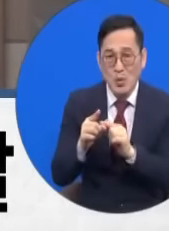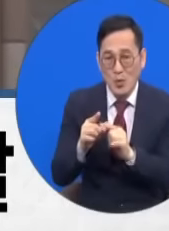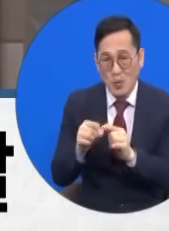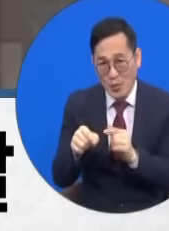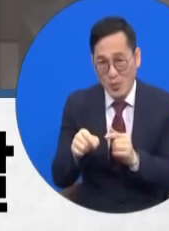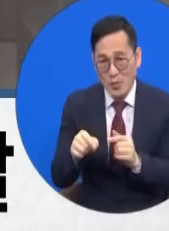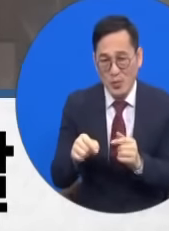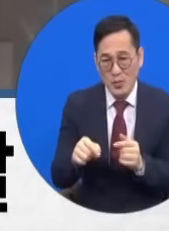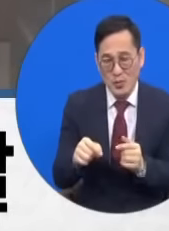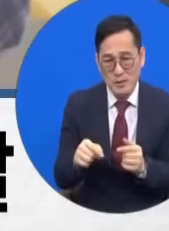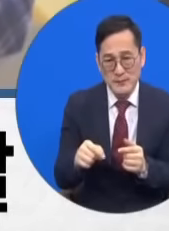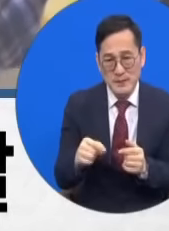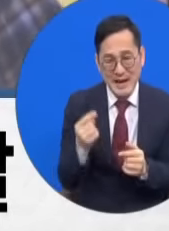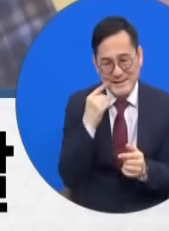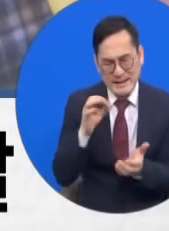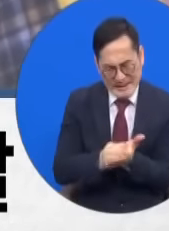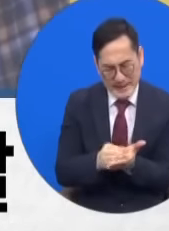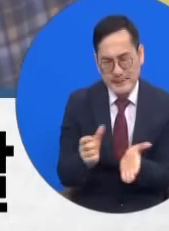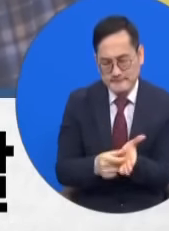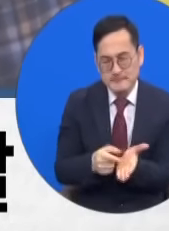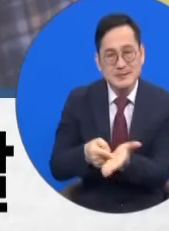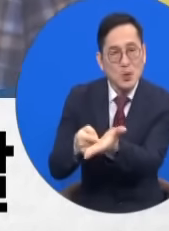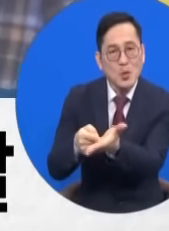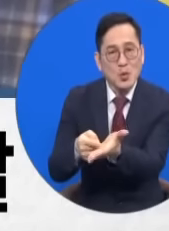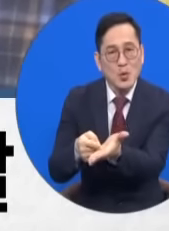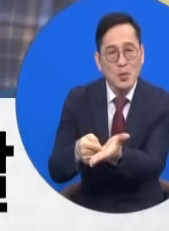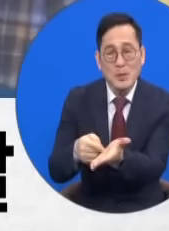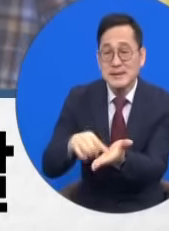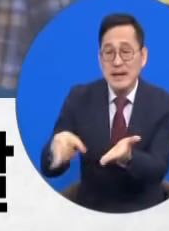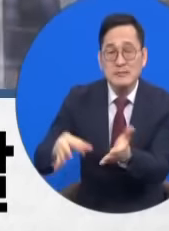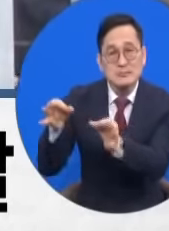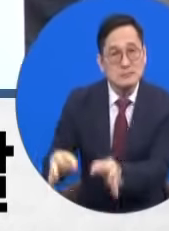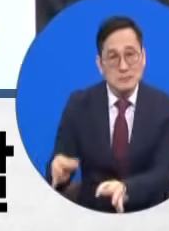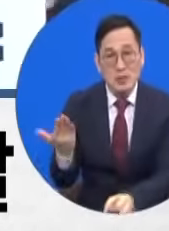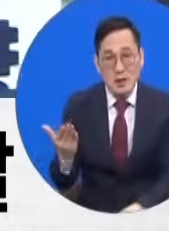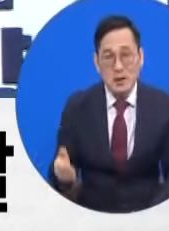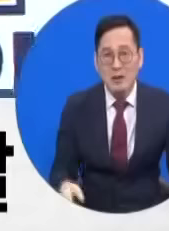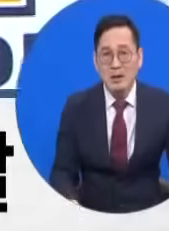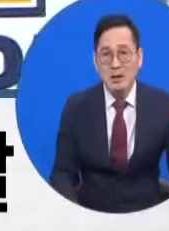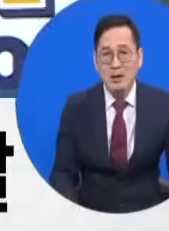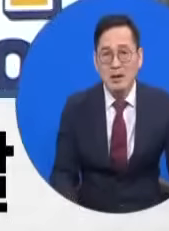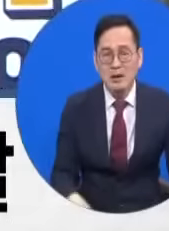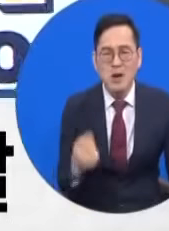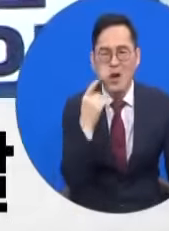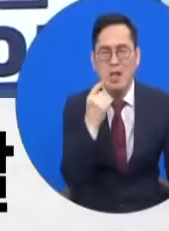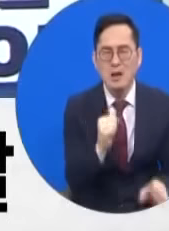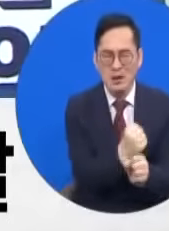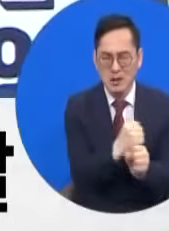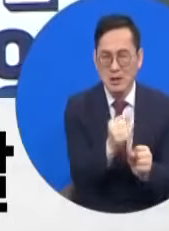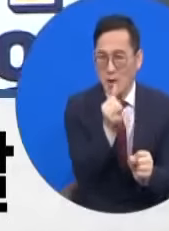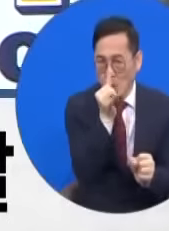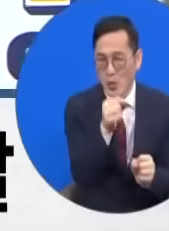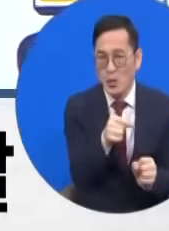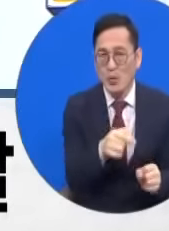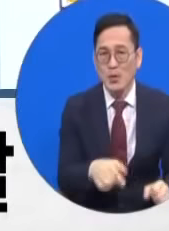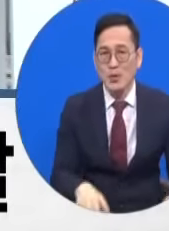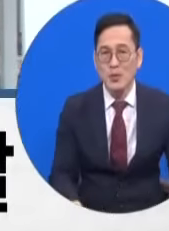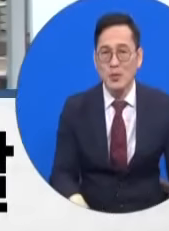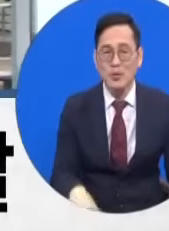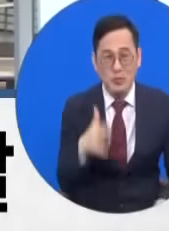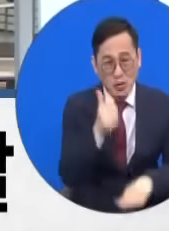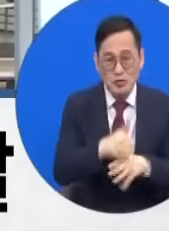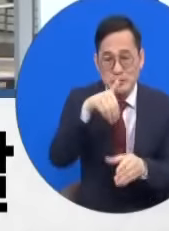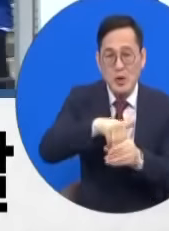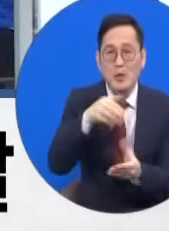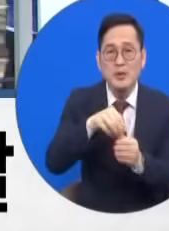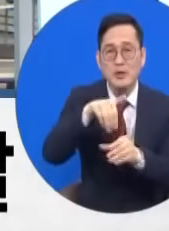있는 거죠. 더군다나 대출 사기라고 한다면 금액이 한 11억 정도 되잖아요. 거기다 이제 공직선거법 위반이 저것도 금액도